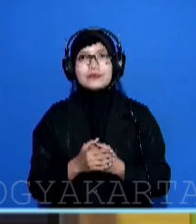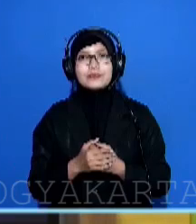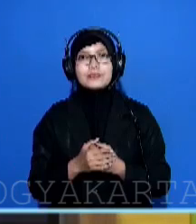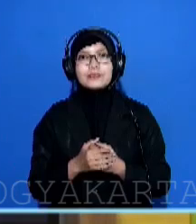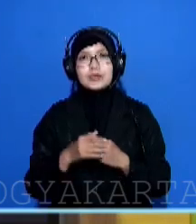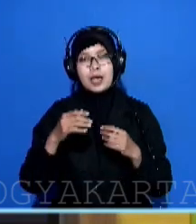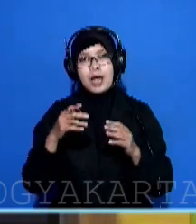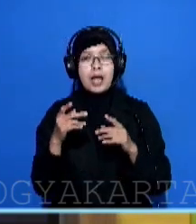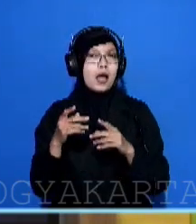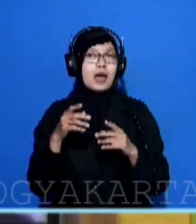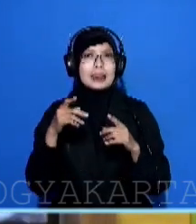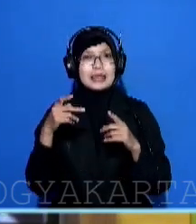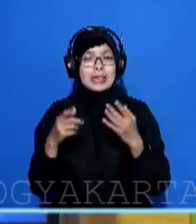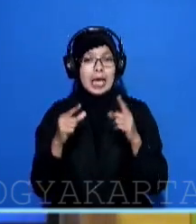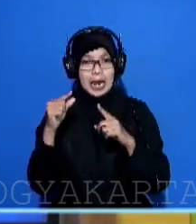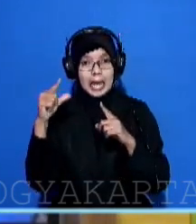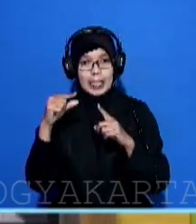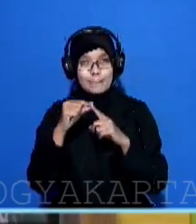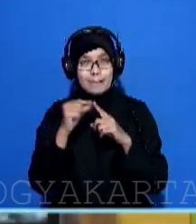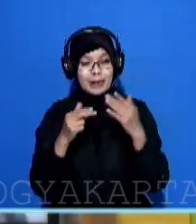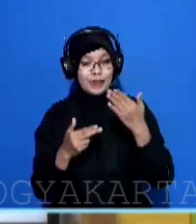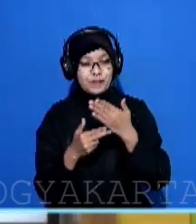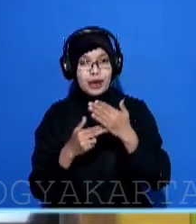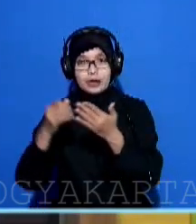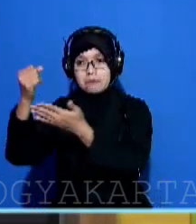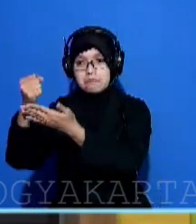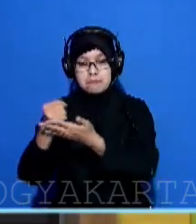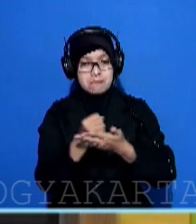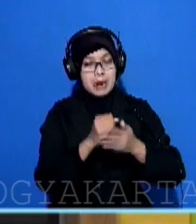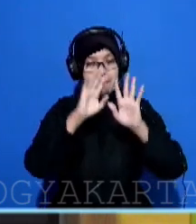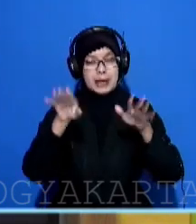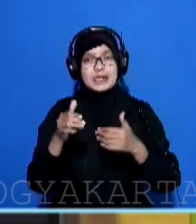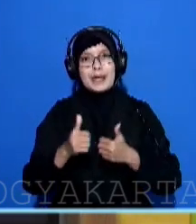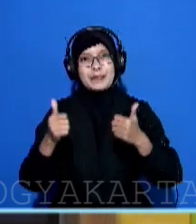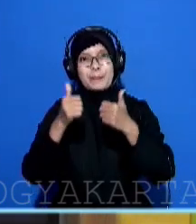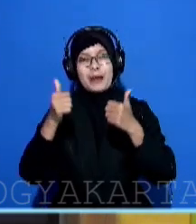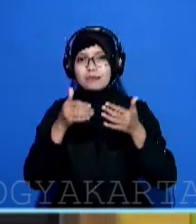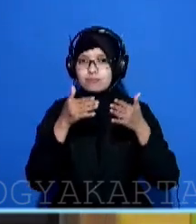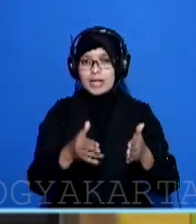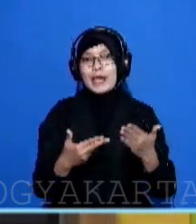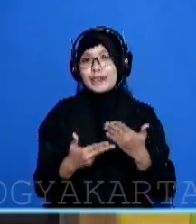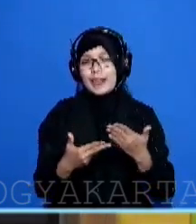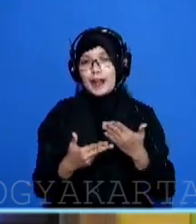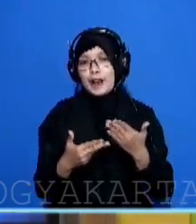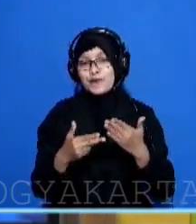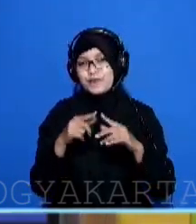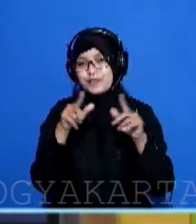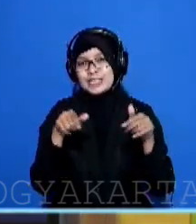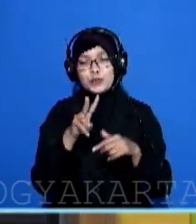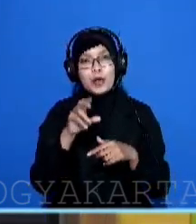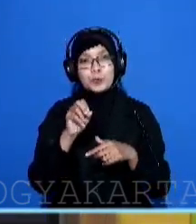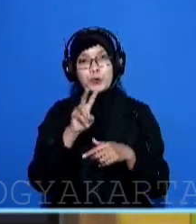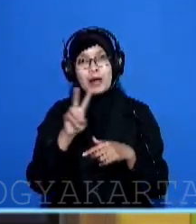lpptvi Stasiun daera Istimewa Yogyakarta mendapatkan penghargaan media terbaik kategori televisi 2023